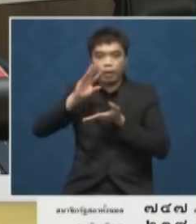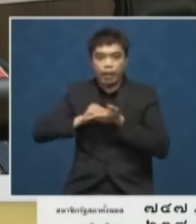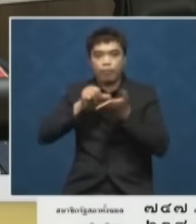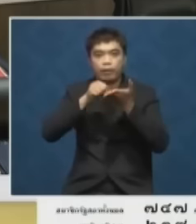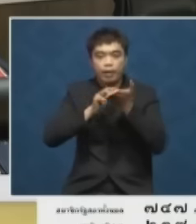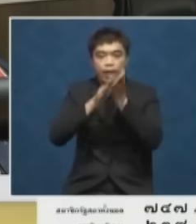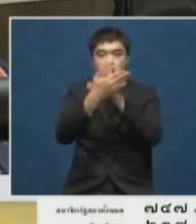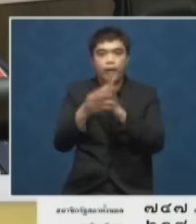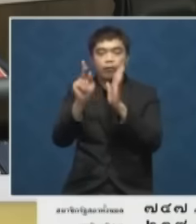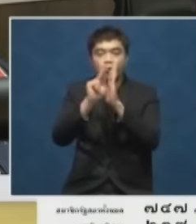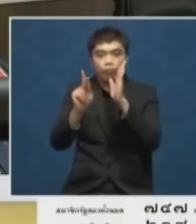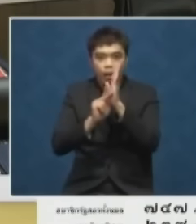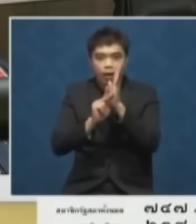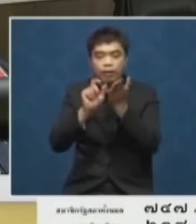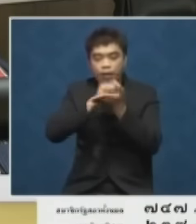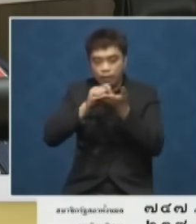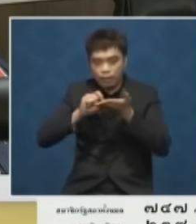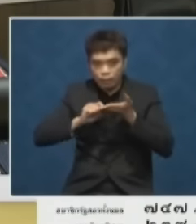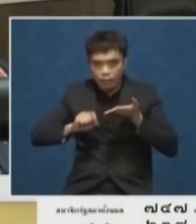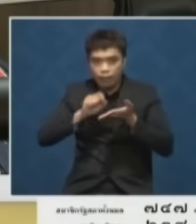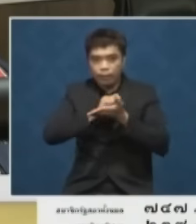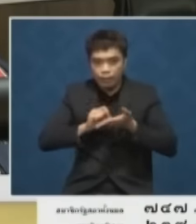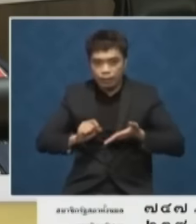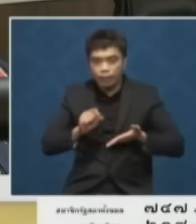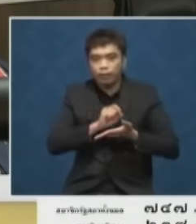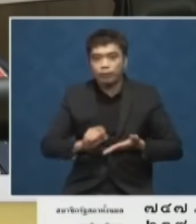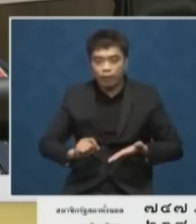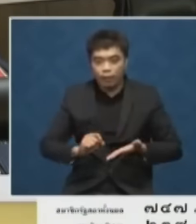ร่วมกันผ่านวิกฤตไปเป็นประโยชน์มากกว่าครับ